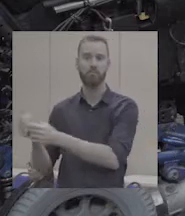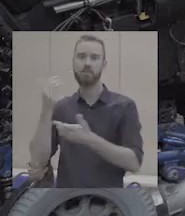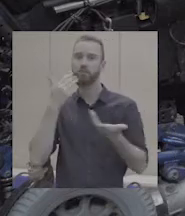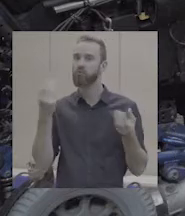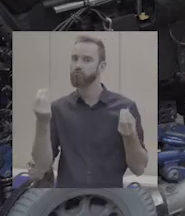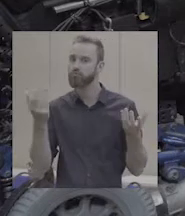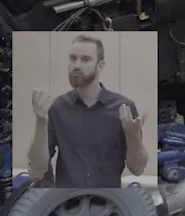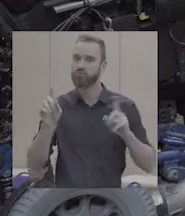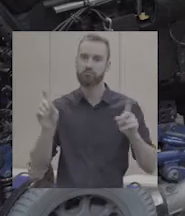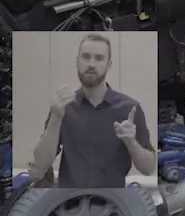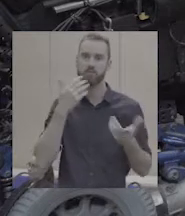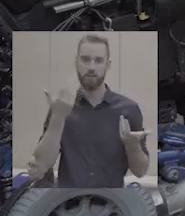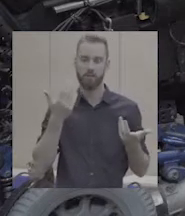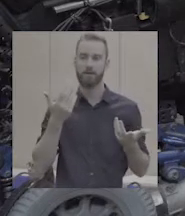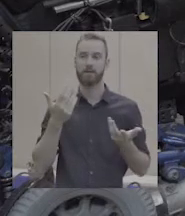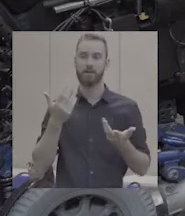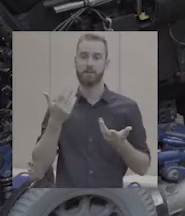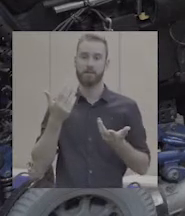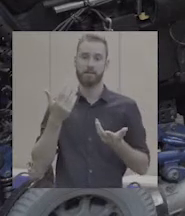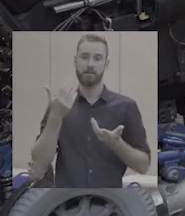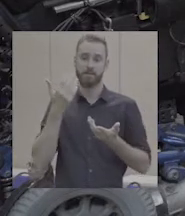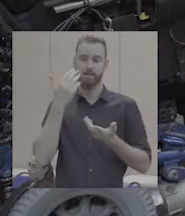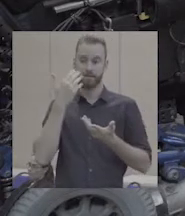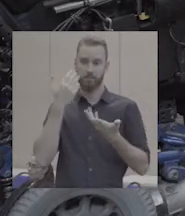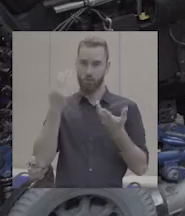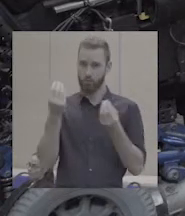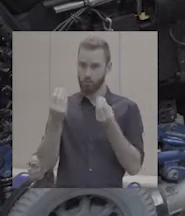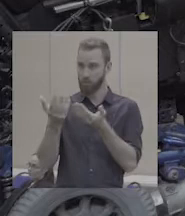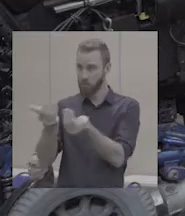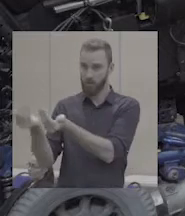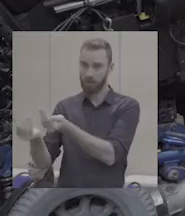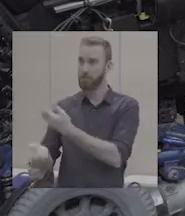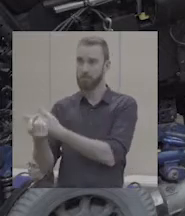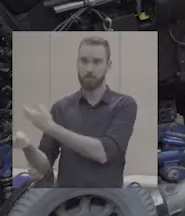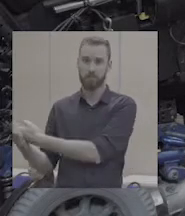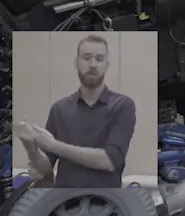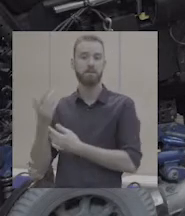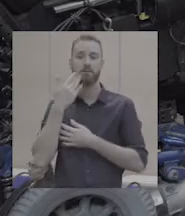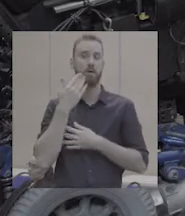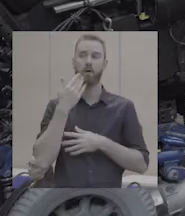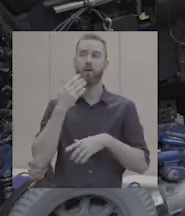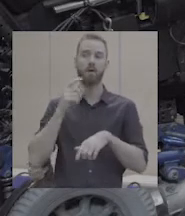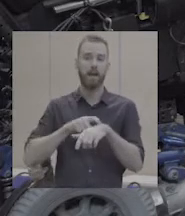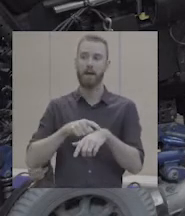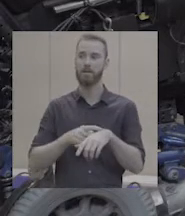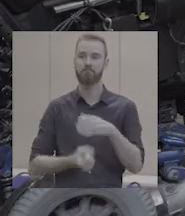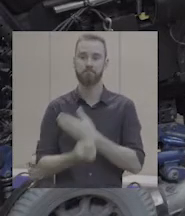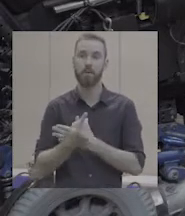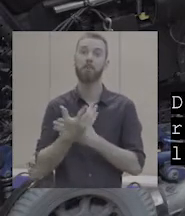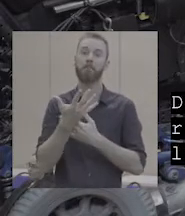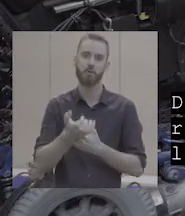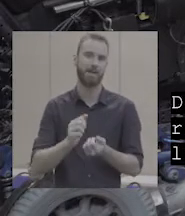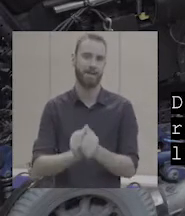où ça va se produire. Vous ne savez pas où il va y avoir des besoins qui vont apparaître. Vous ne savez pas à quel moment il va y avoir besoin